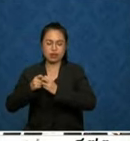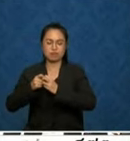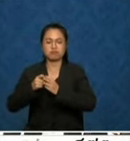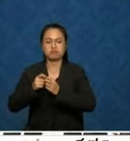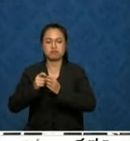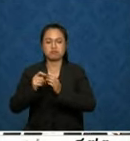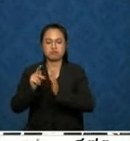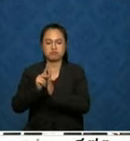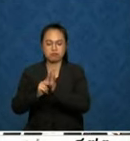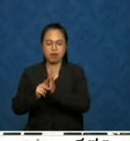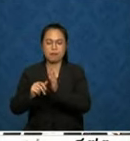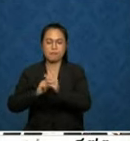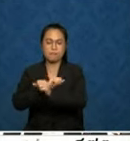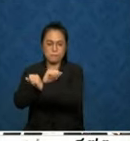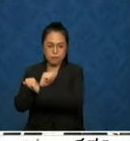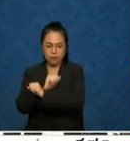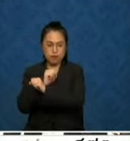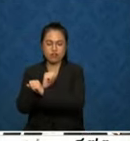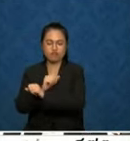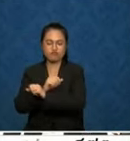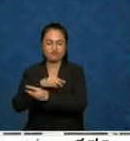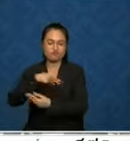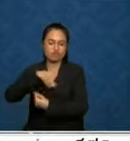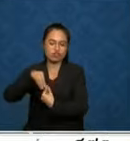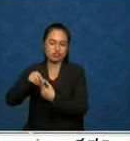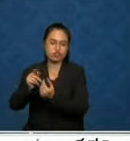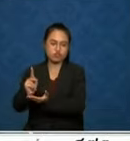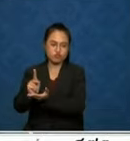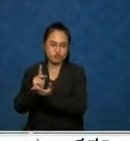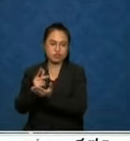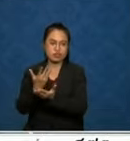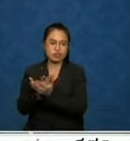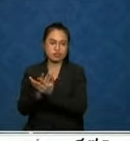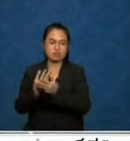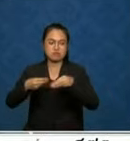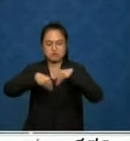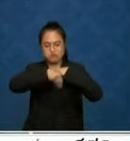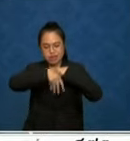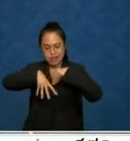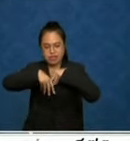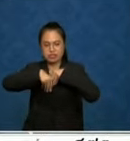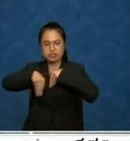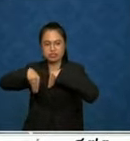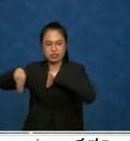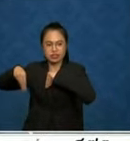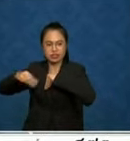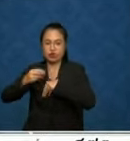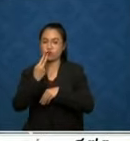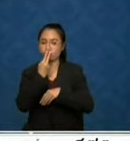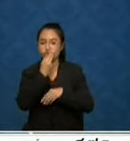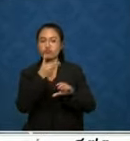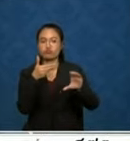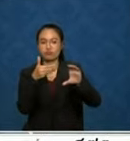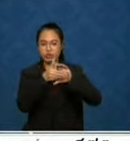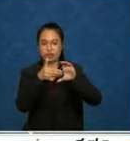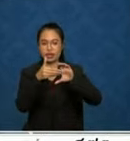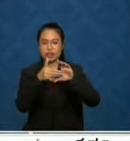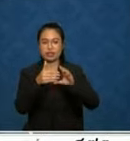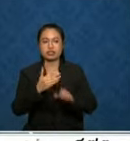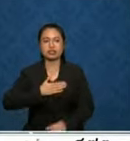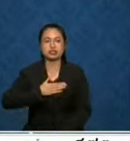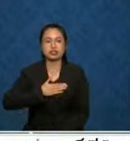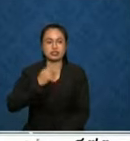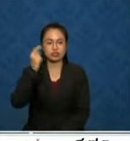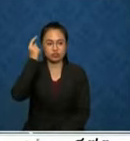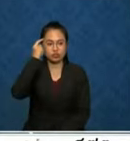กิจอันเข้าลักษณะการกู้ยืมเงินที่เป็นการฉ้อโกงประชาชนหรือแชร์ลูกโซ่นะคะขอสไลด์ด้วยนะคะดิฉันคิดว่านะ